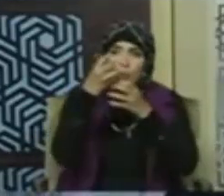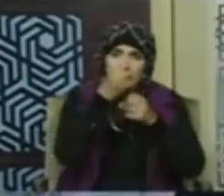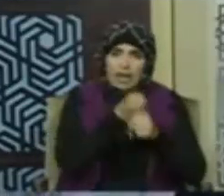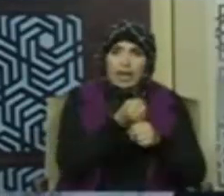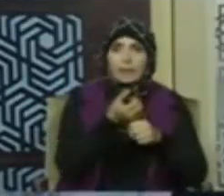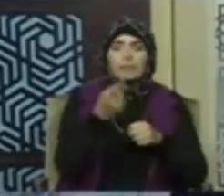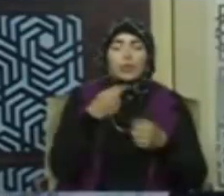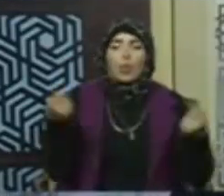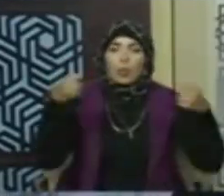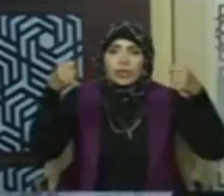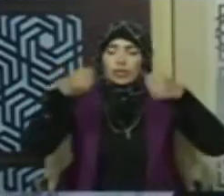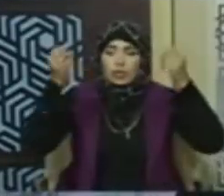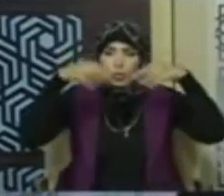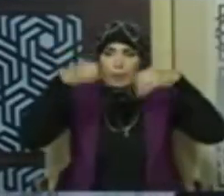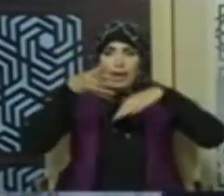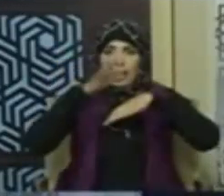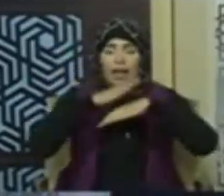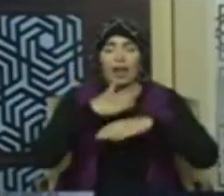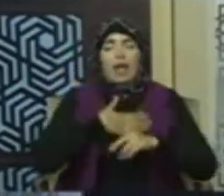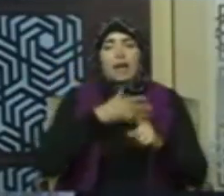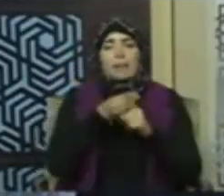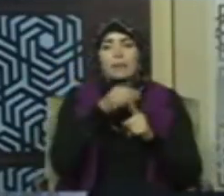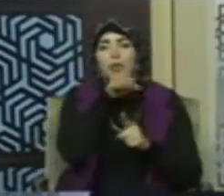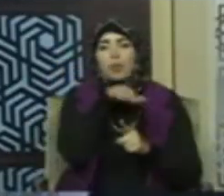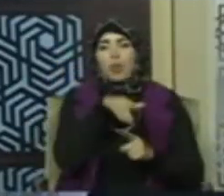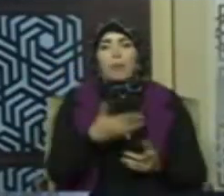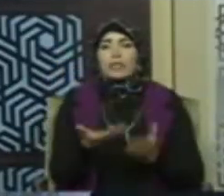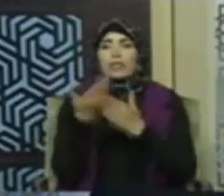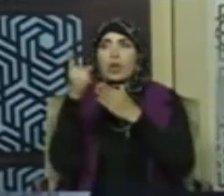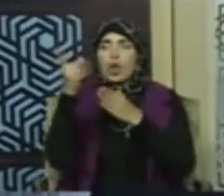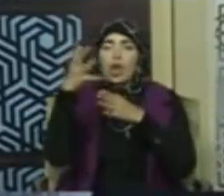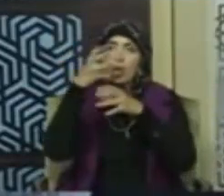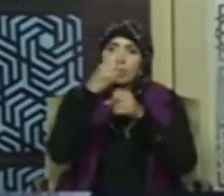وسلم وزد وبارك على حبيبنا محمد صلى